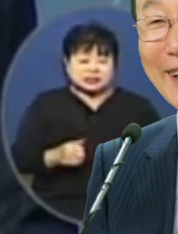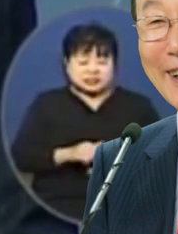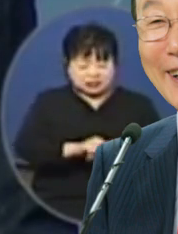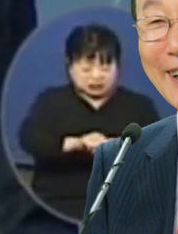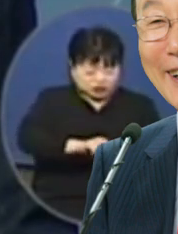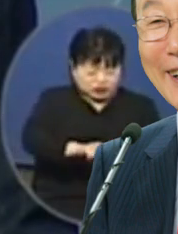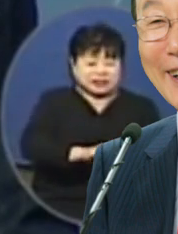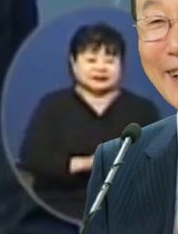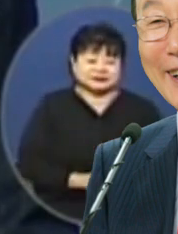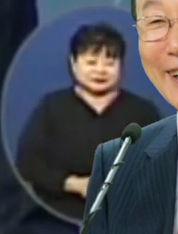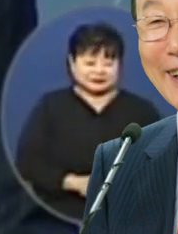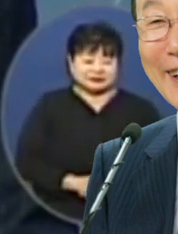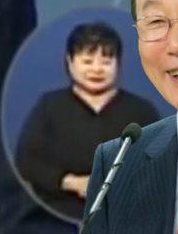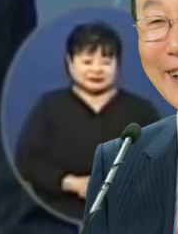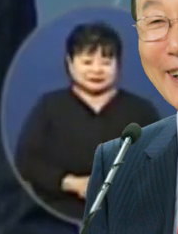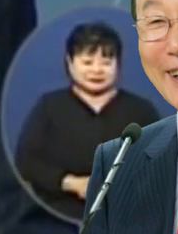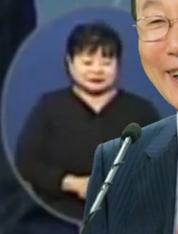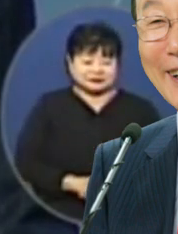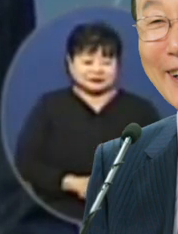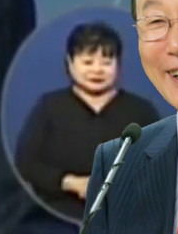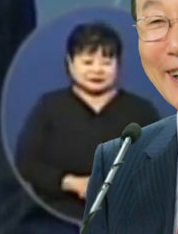같은 것입니다. 여러분